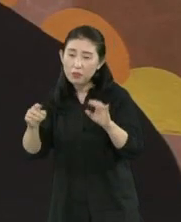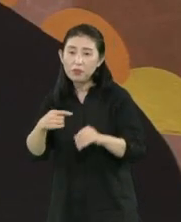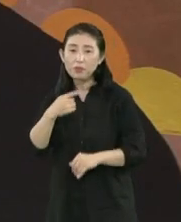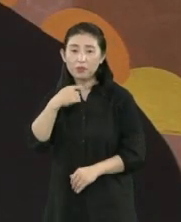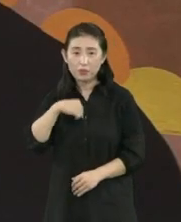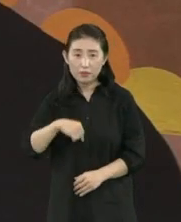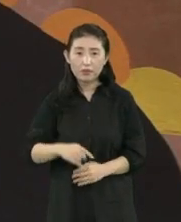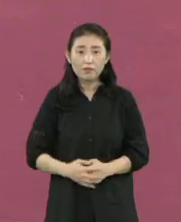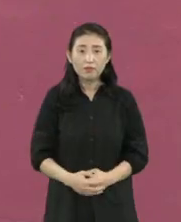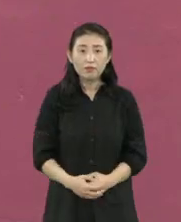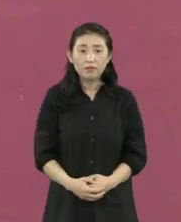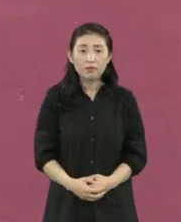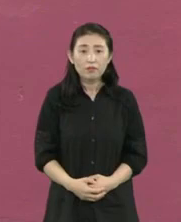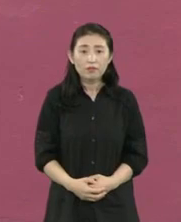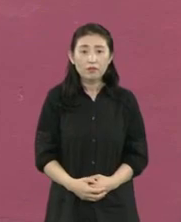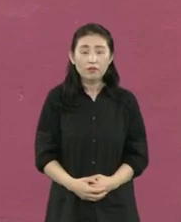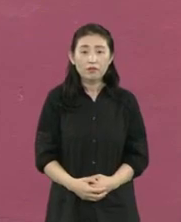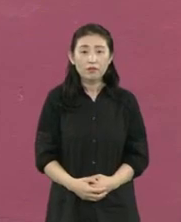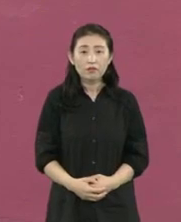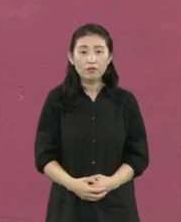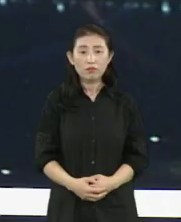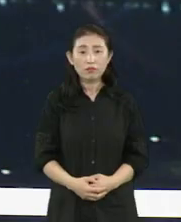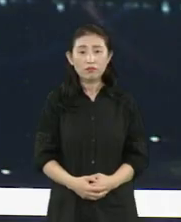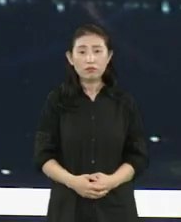벌인 것으로 전해지고 있습니다.